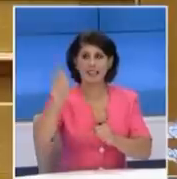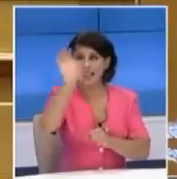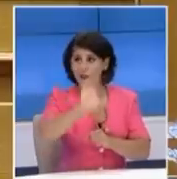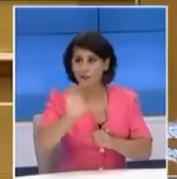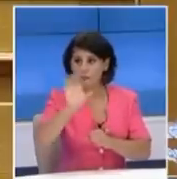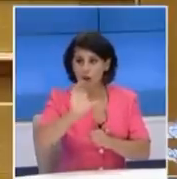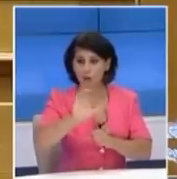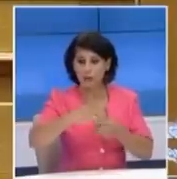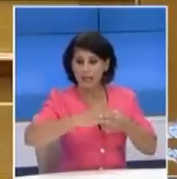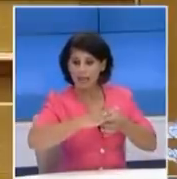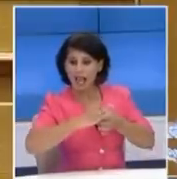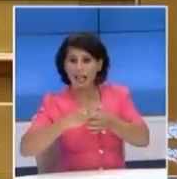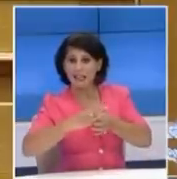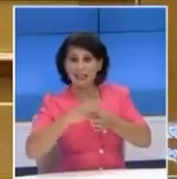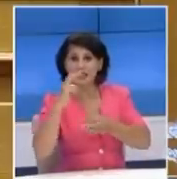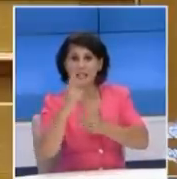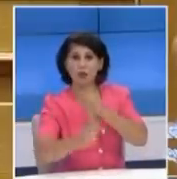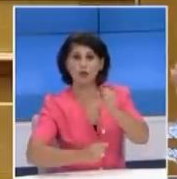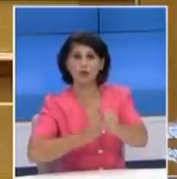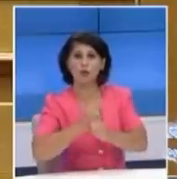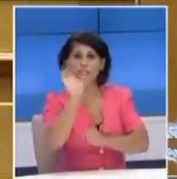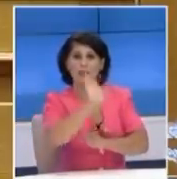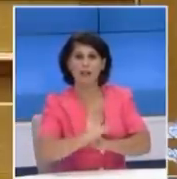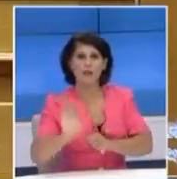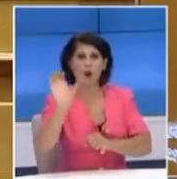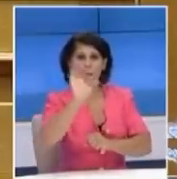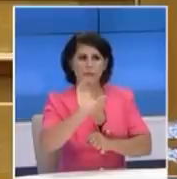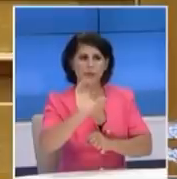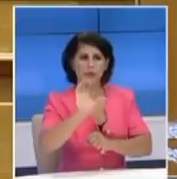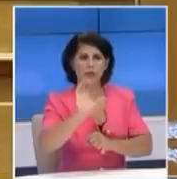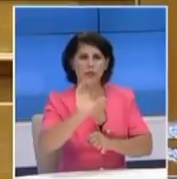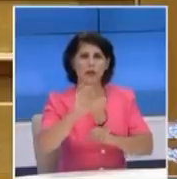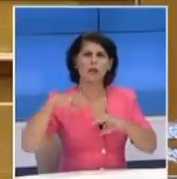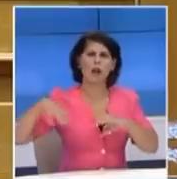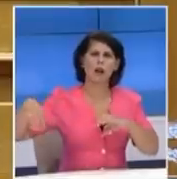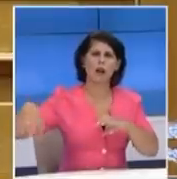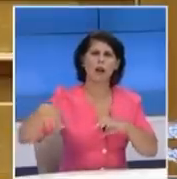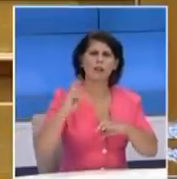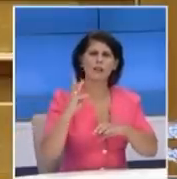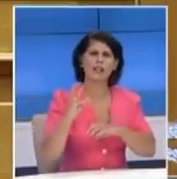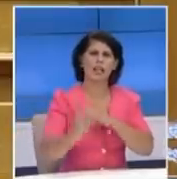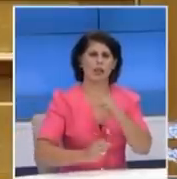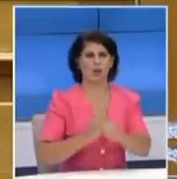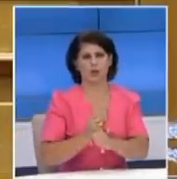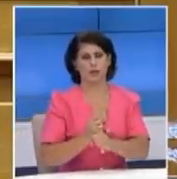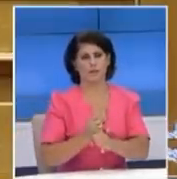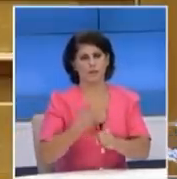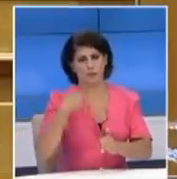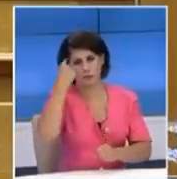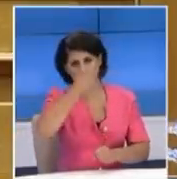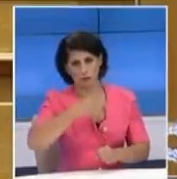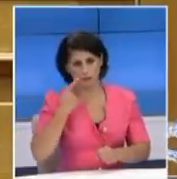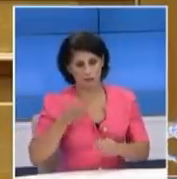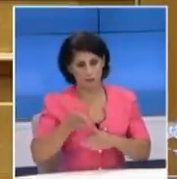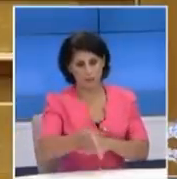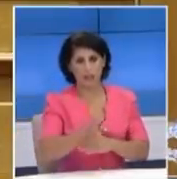Ελλάδα. Η Ευρώπη. Δεν μιλάει για τα υπόλοιπα μέρη, άλλα 30 χρόνια. Ακούστε, κύριοι συνάδελφοι, εγώ προσωπικά